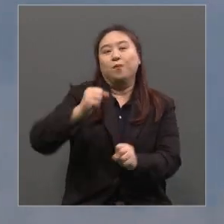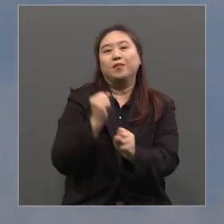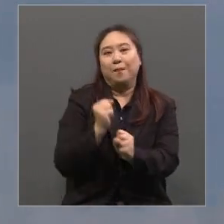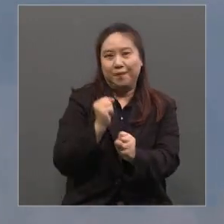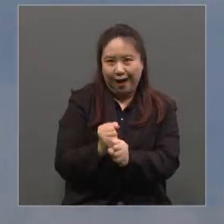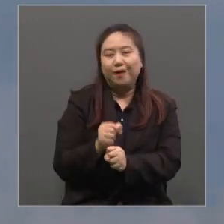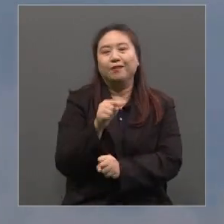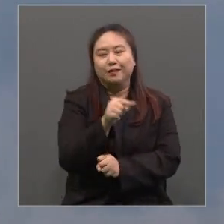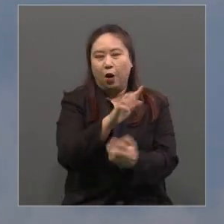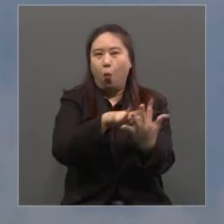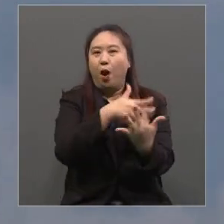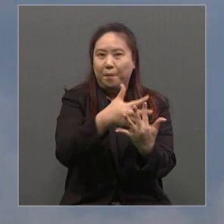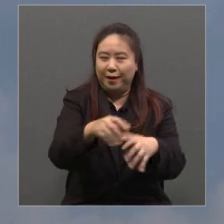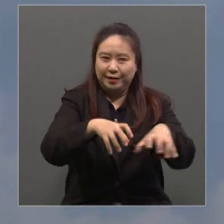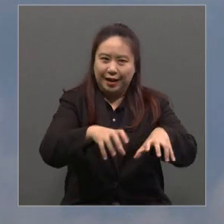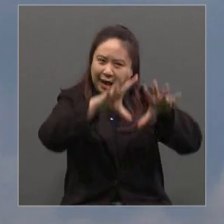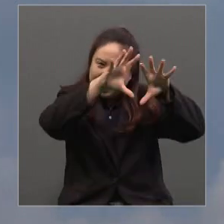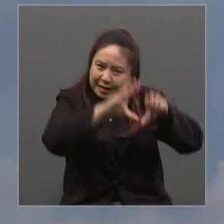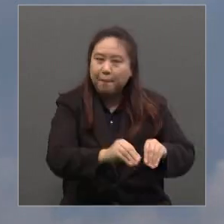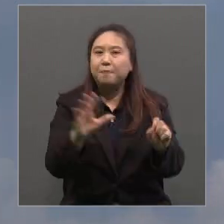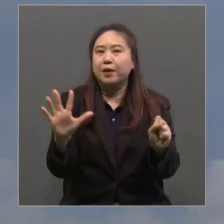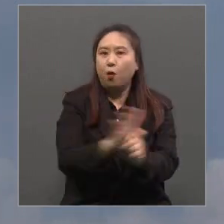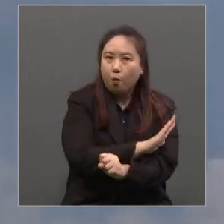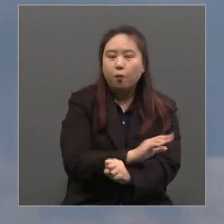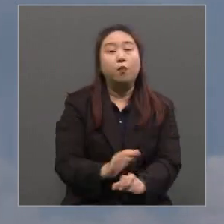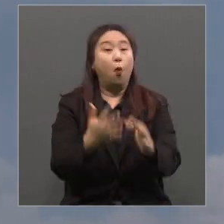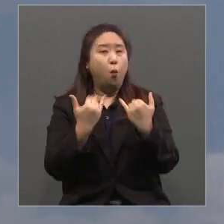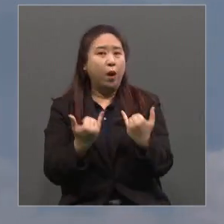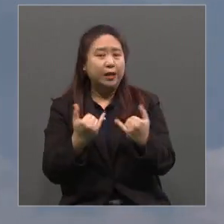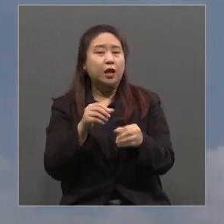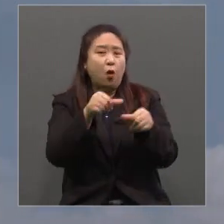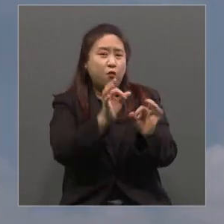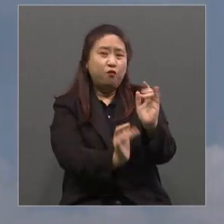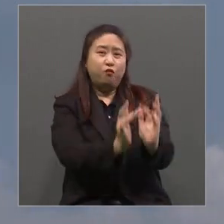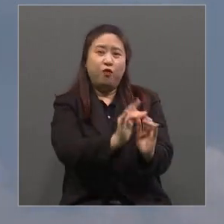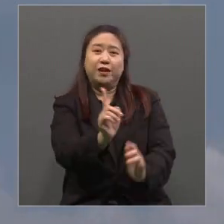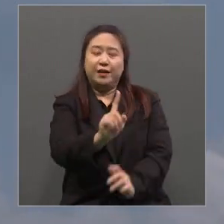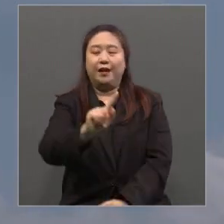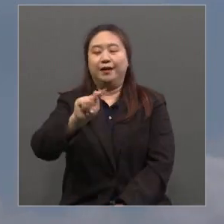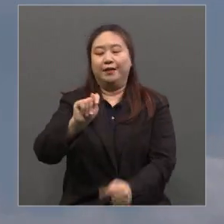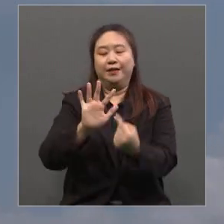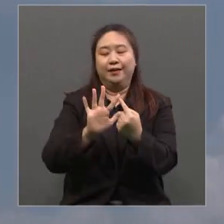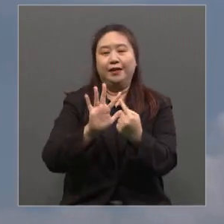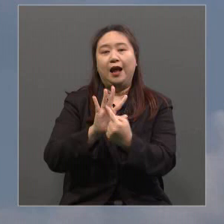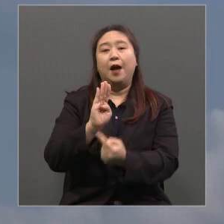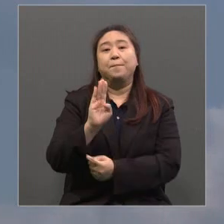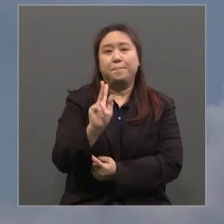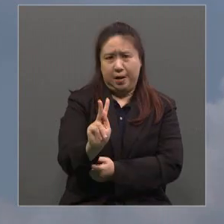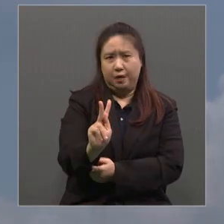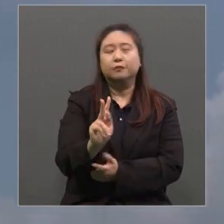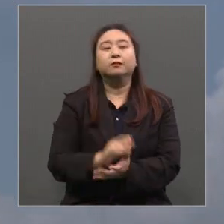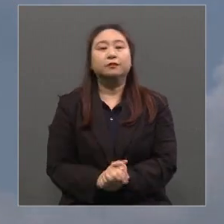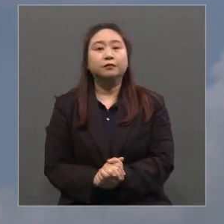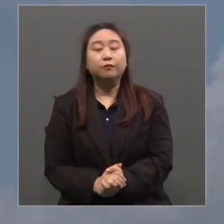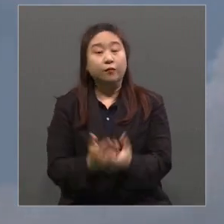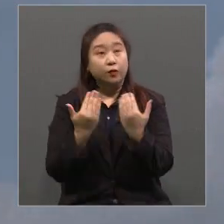แล้วก็ปรับแผนดับไฟให้ครบทุกจุดซึ่งวันนี้ค่ะแนวไฟนะอยู่ที่เขาตะแบกตำบลพรหมณีอย่างไรก็ตามนะคะจากการร